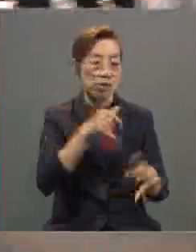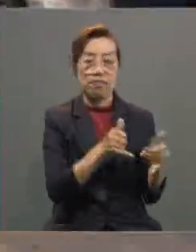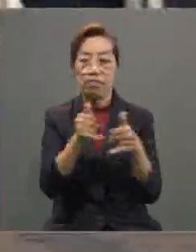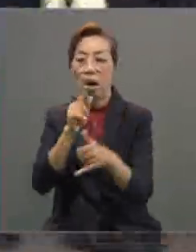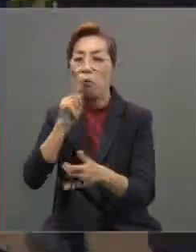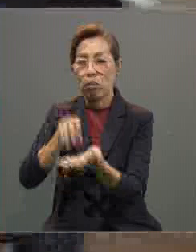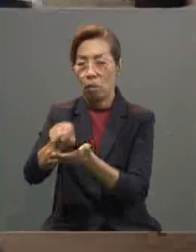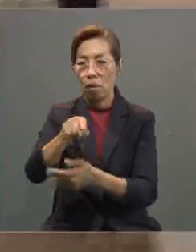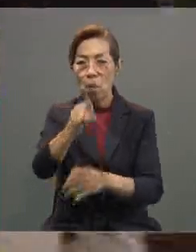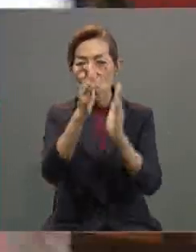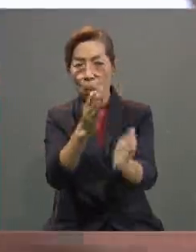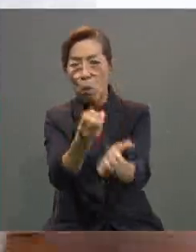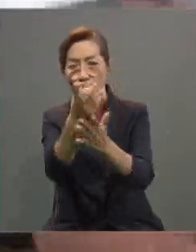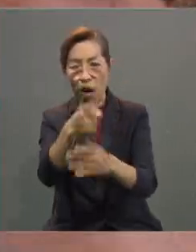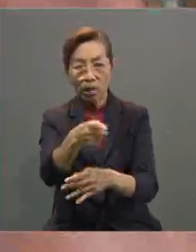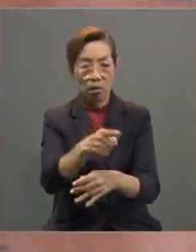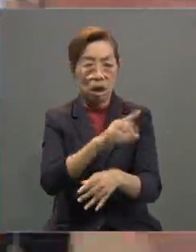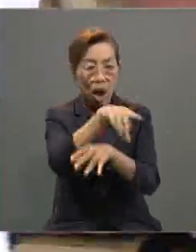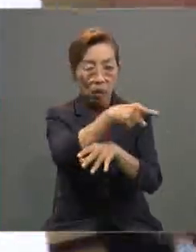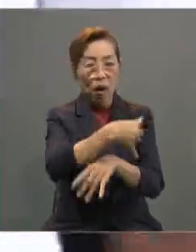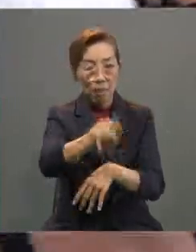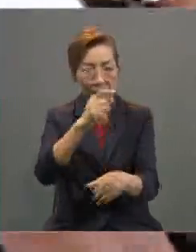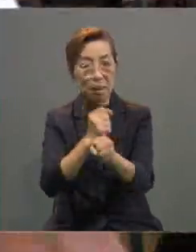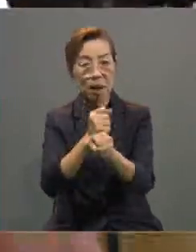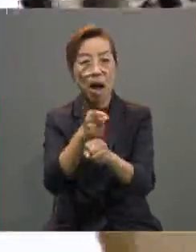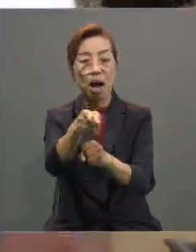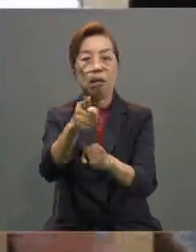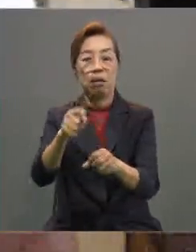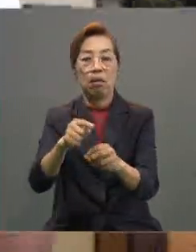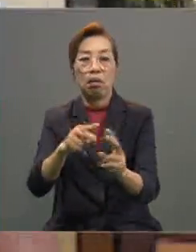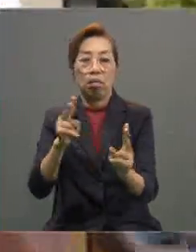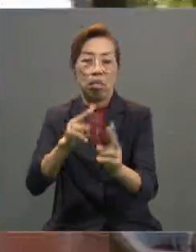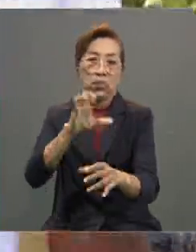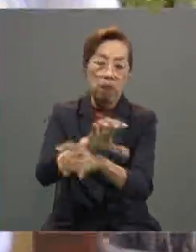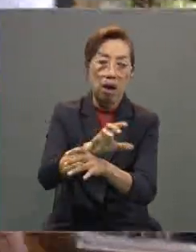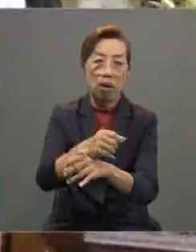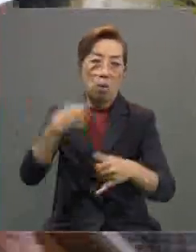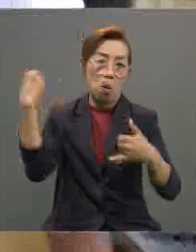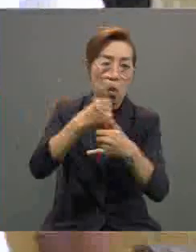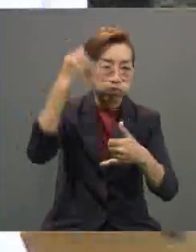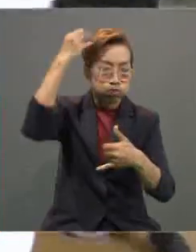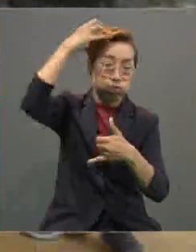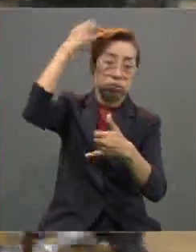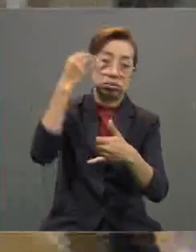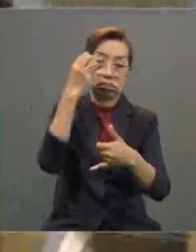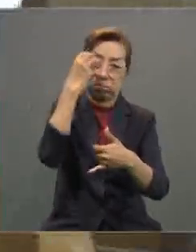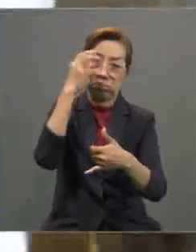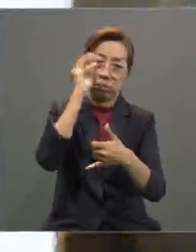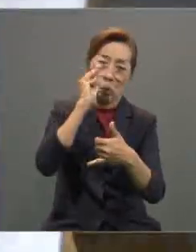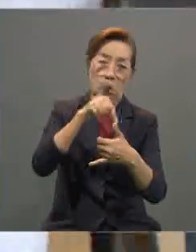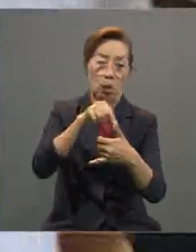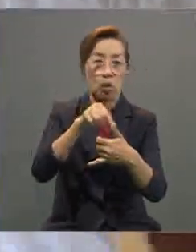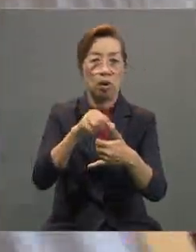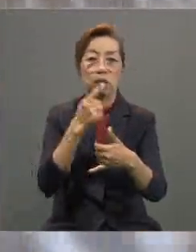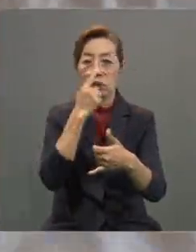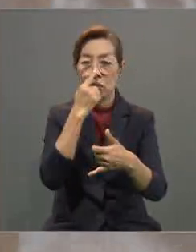สพยาก่อนข่มขืนและซ้อมทำร้ายร่างกายจนใบหน้าบวมช้ำศีรษะปูดโนกระดูกปล